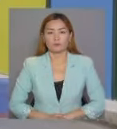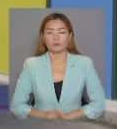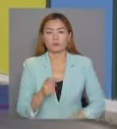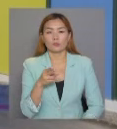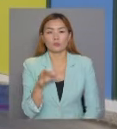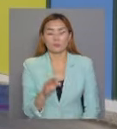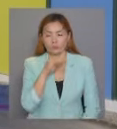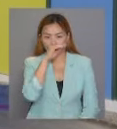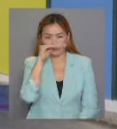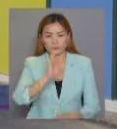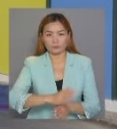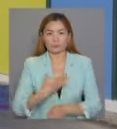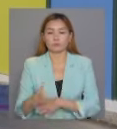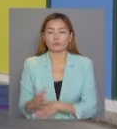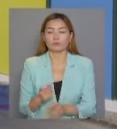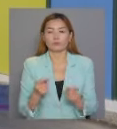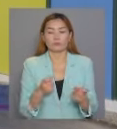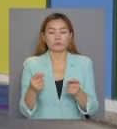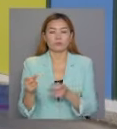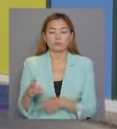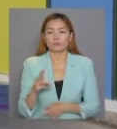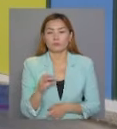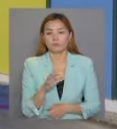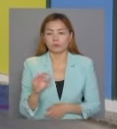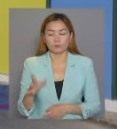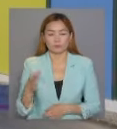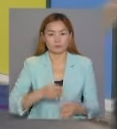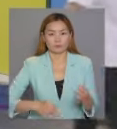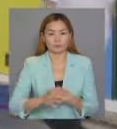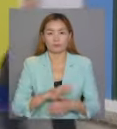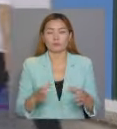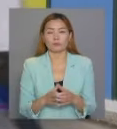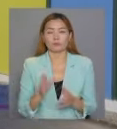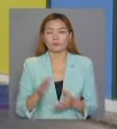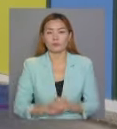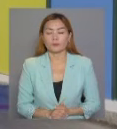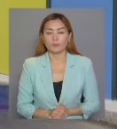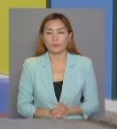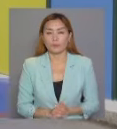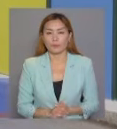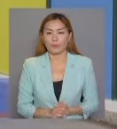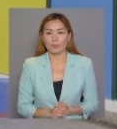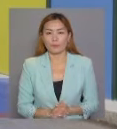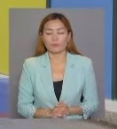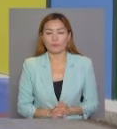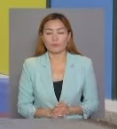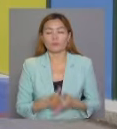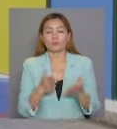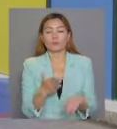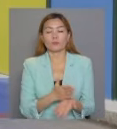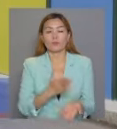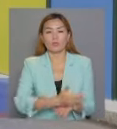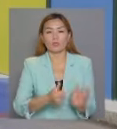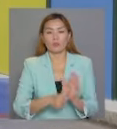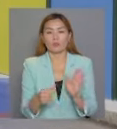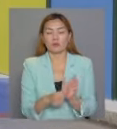экопункт целевой, раздельный сбор мусора, бытовых отходов. То есть, вот вы видите, в экопункте у нас стоит